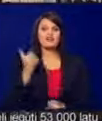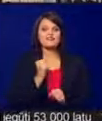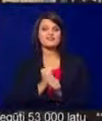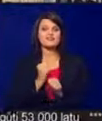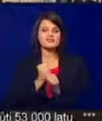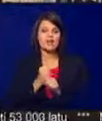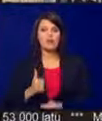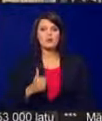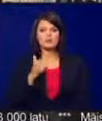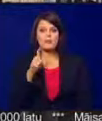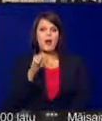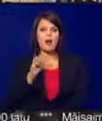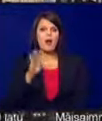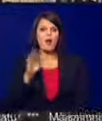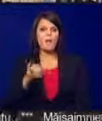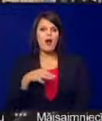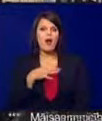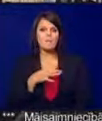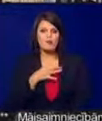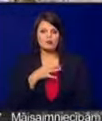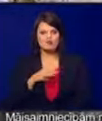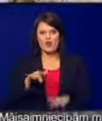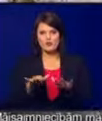Linģerī un šī sieviešu apakšveļu.